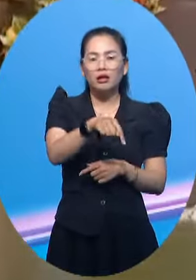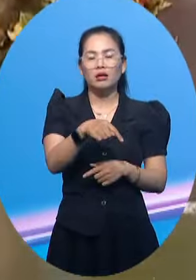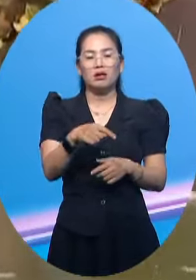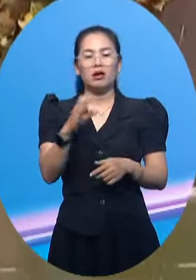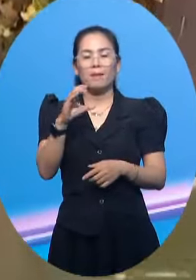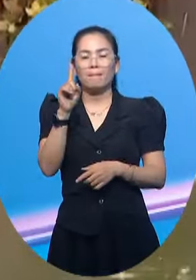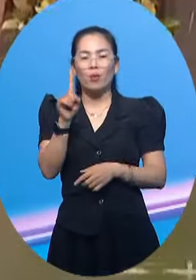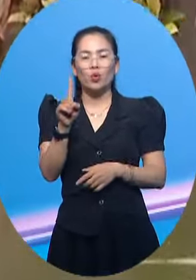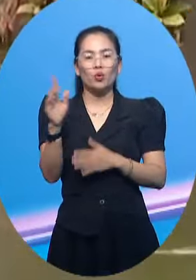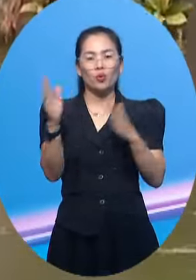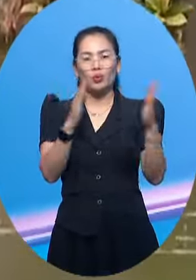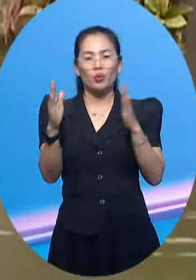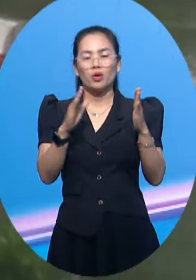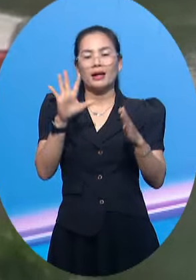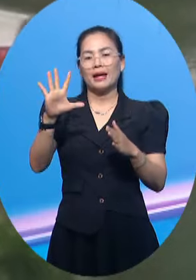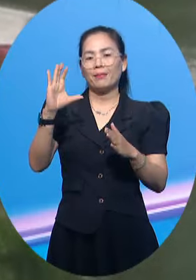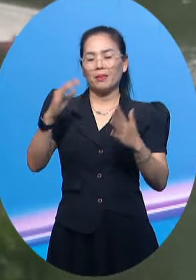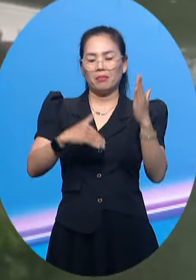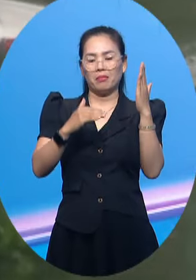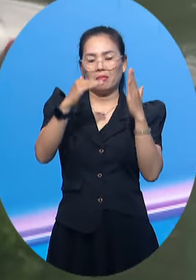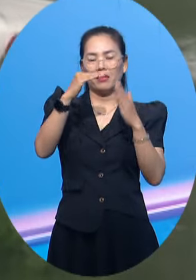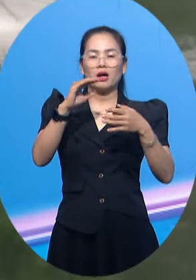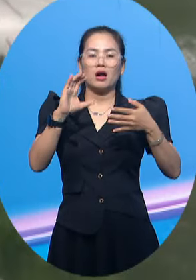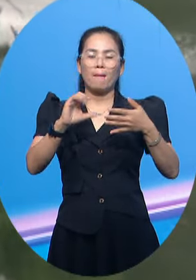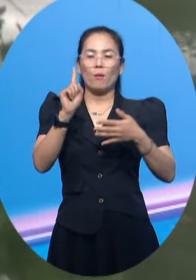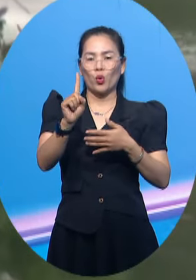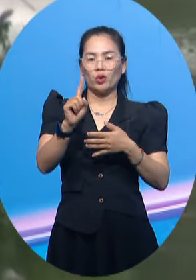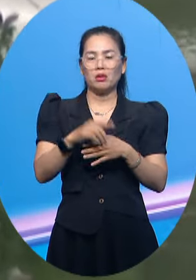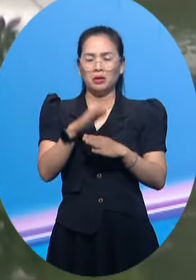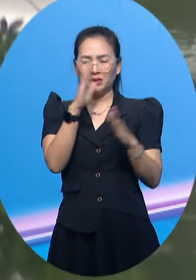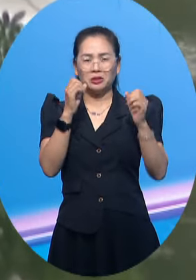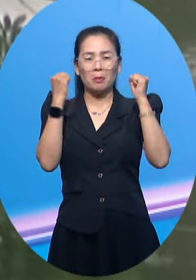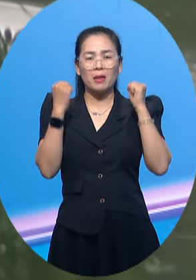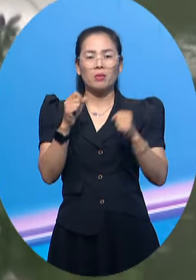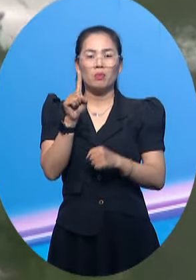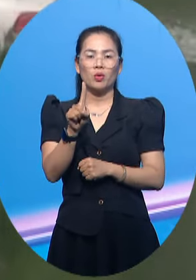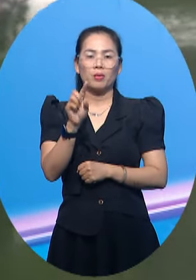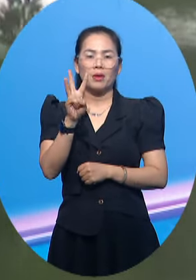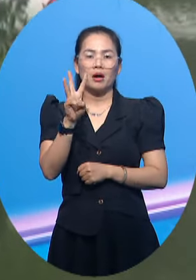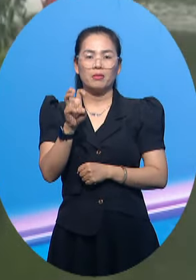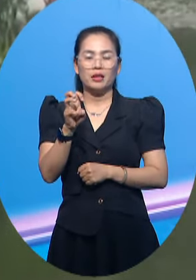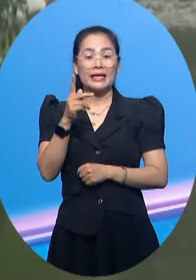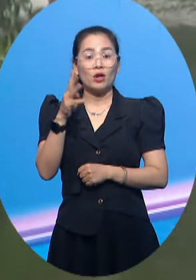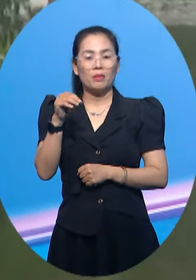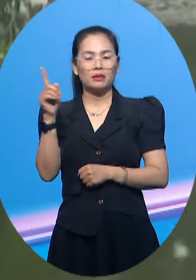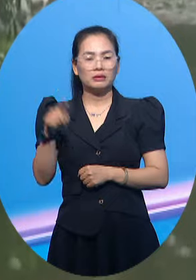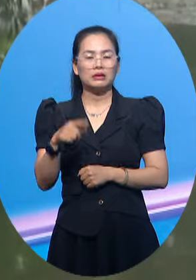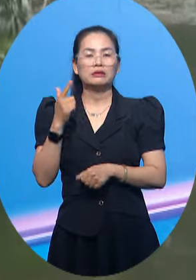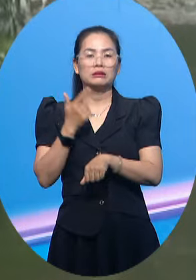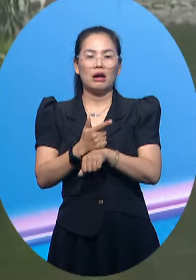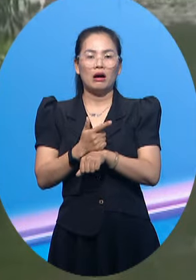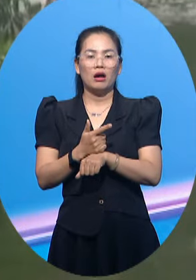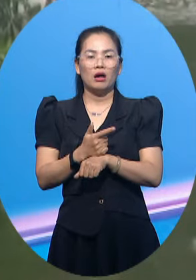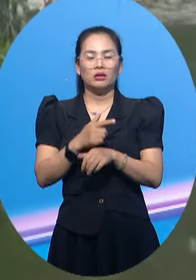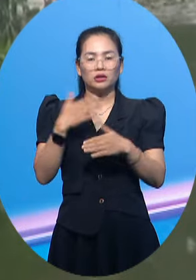bão cấp 1 trong thang đo 5 cấp của Mỹ. Cơn bão mang theo sức gió mạnh lên tới 130 km/h khi đổ bộ,